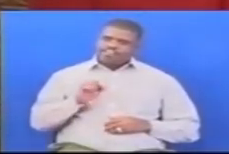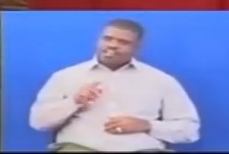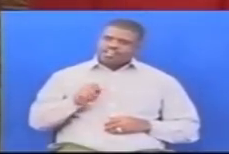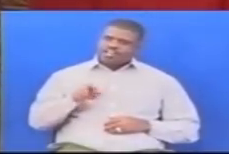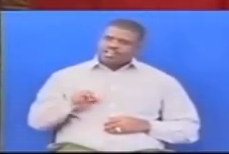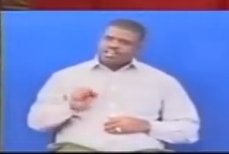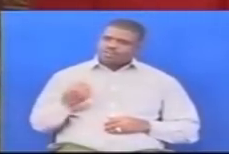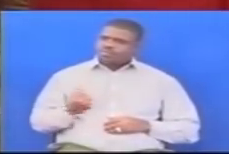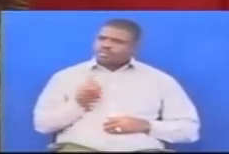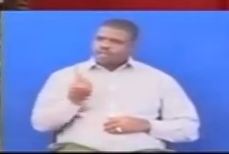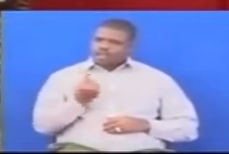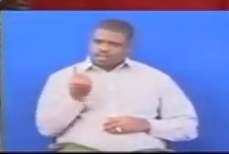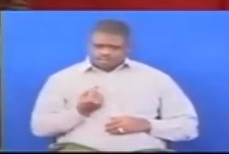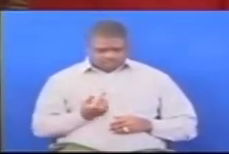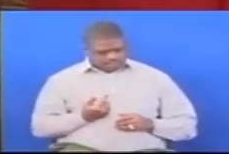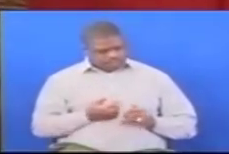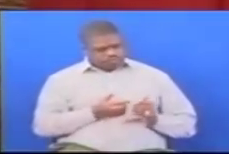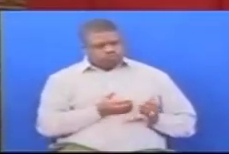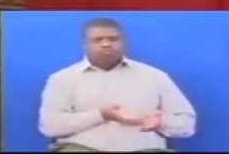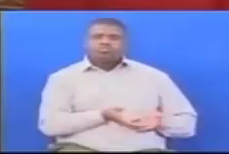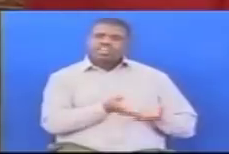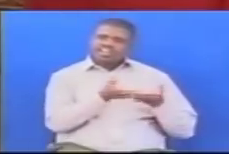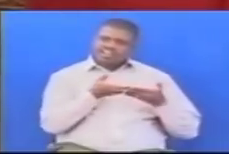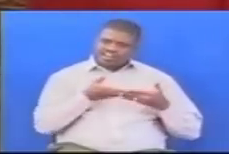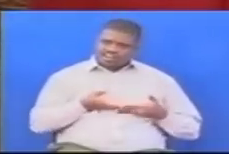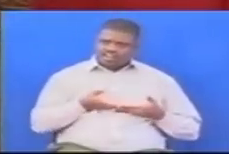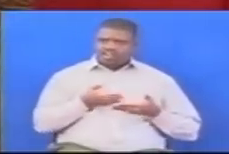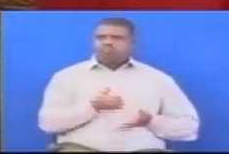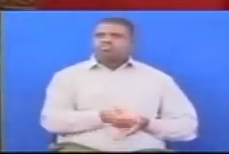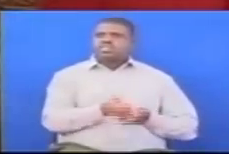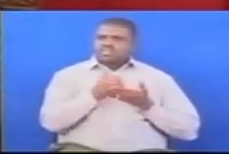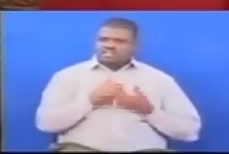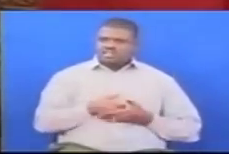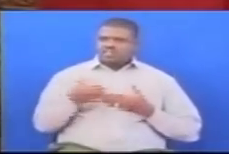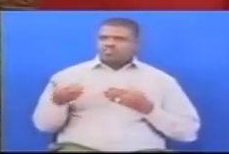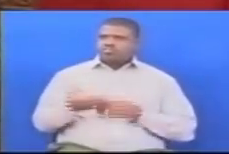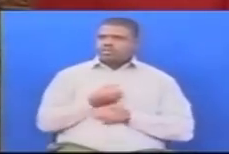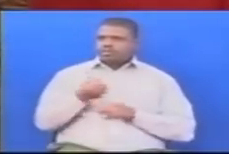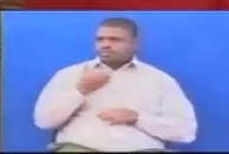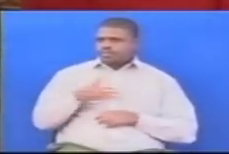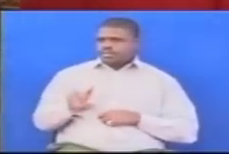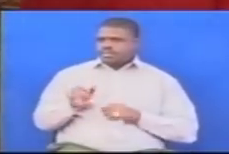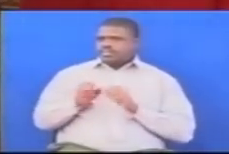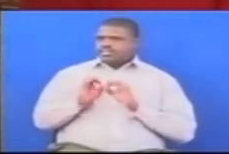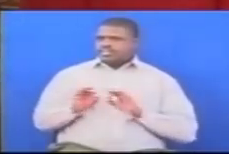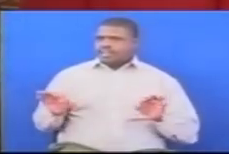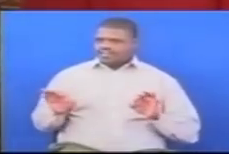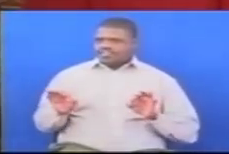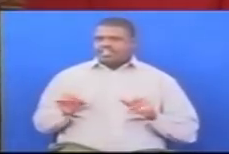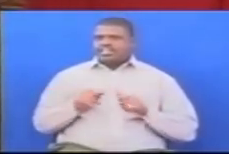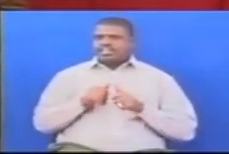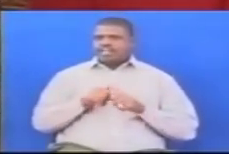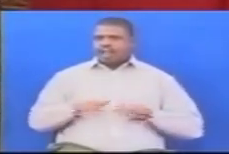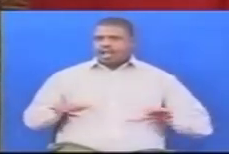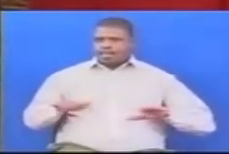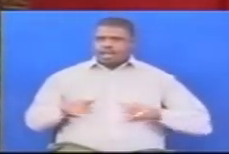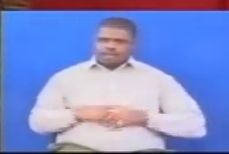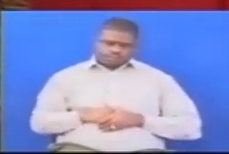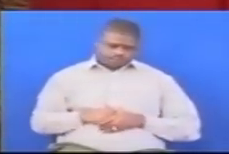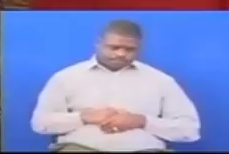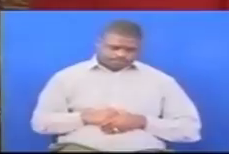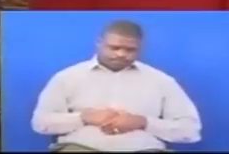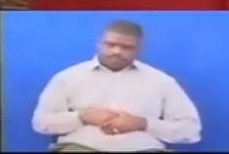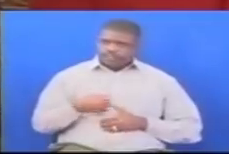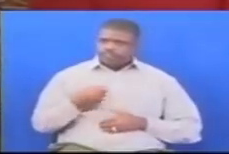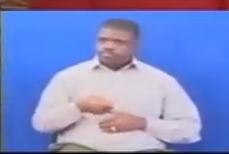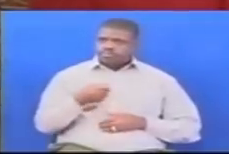hivyo tunaomba kwa kweli mtusaidie ili na sisi tuweze kupata maji safi na salama. Tumependa pia